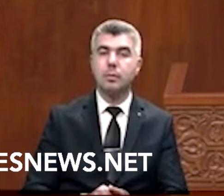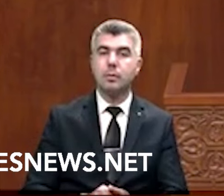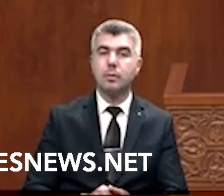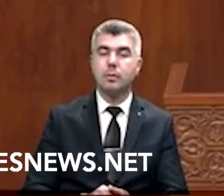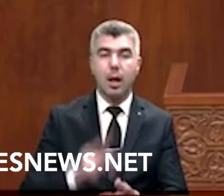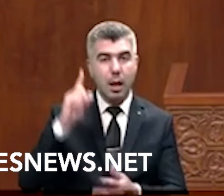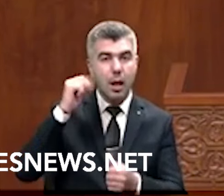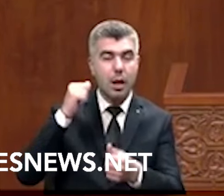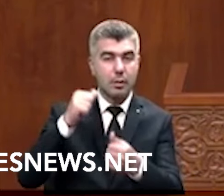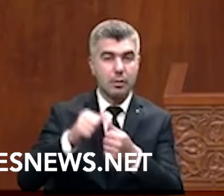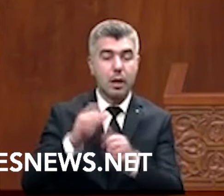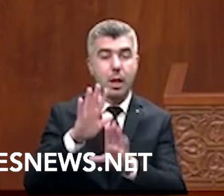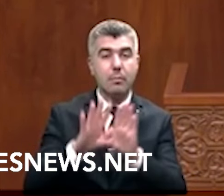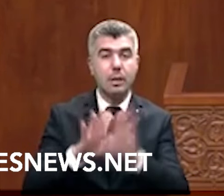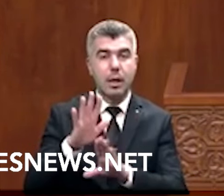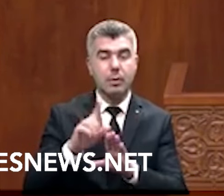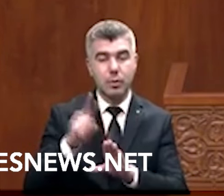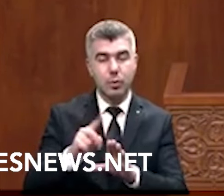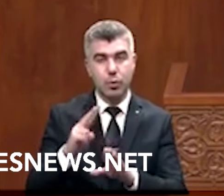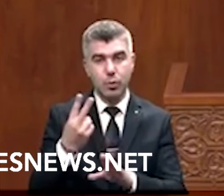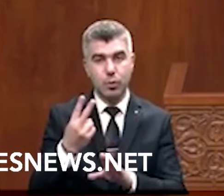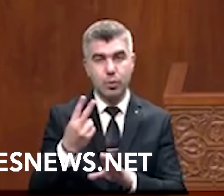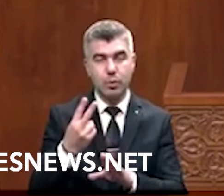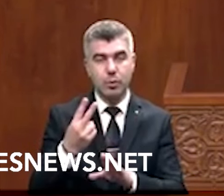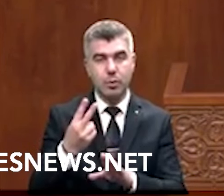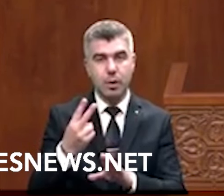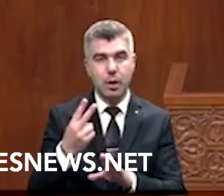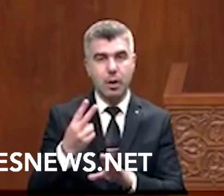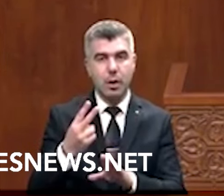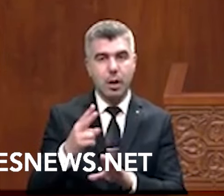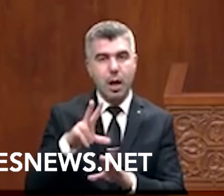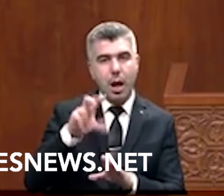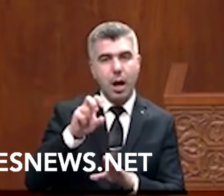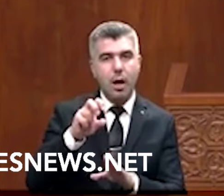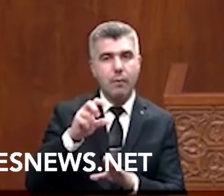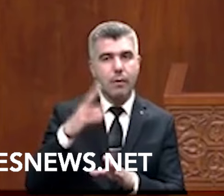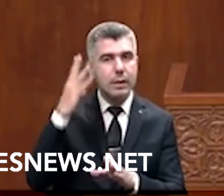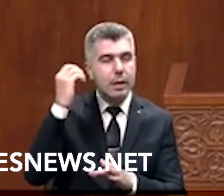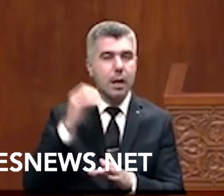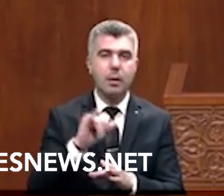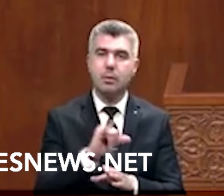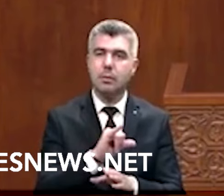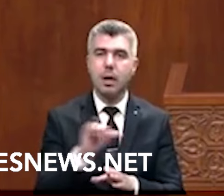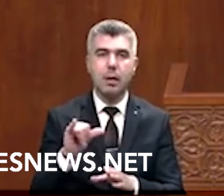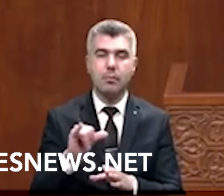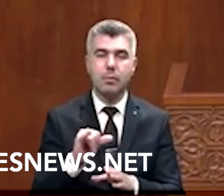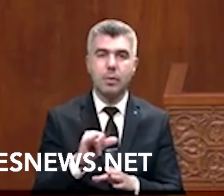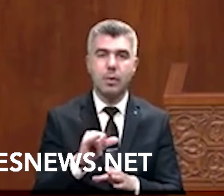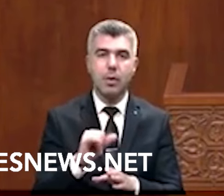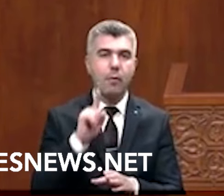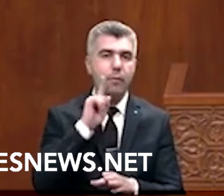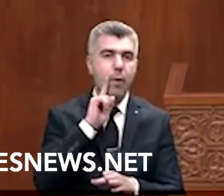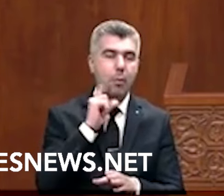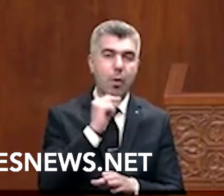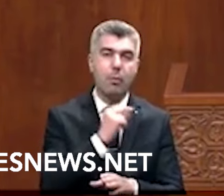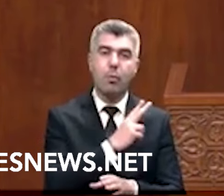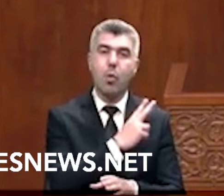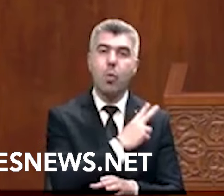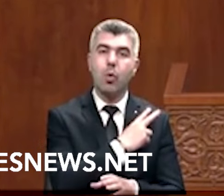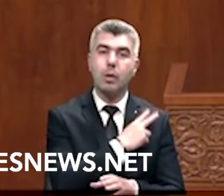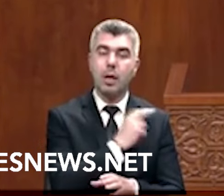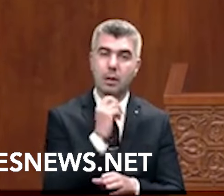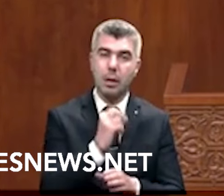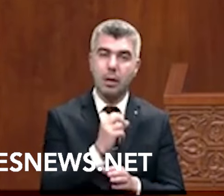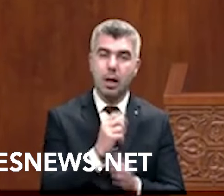ستظل محطه 15 فبراير لحظه تاريخيه خالده في ذاكره نساء ورجال التعليم بفضل احداث